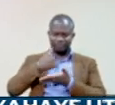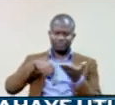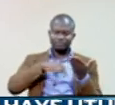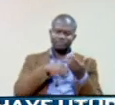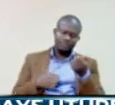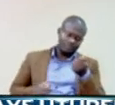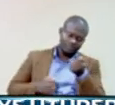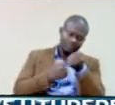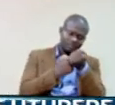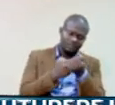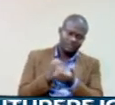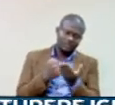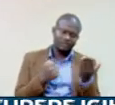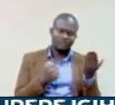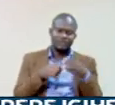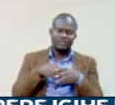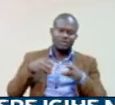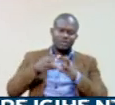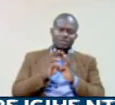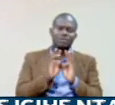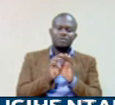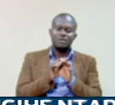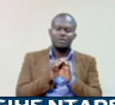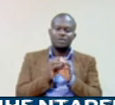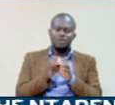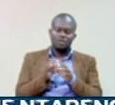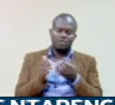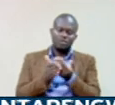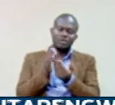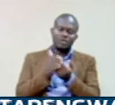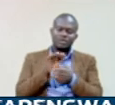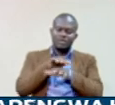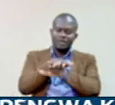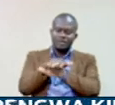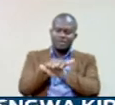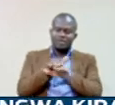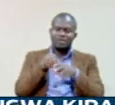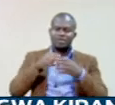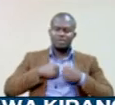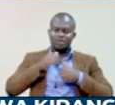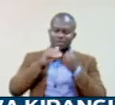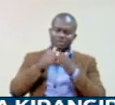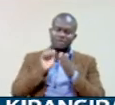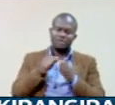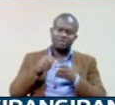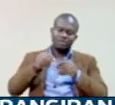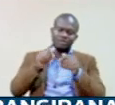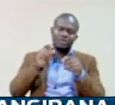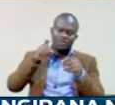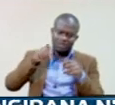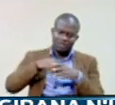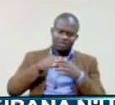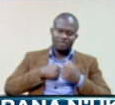yaduteye inkunga ku buryo ubworozi bw'amafi mu Rwanda aborozi bose bashobora kubona umurama wakenerwa mu